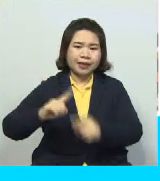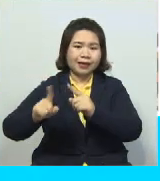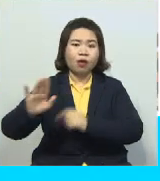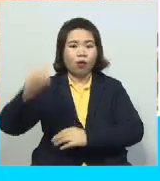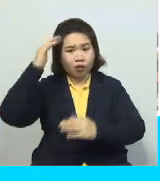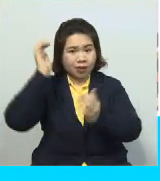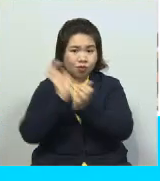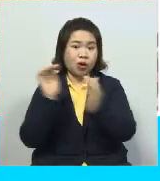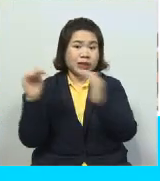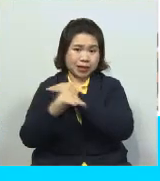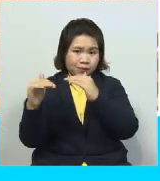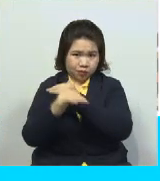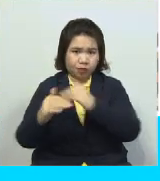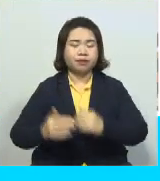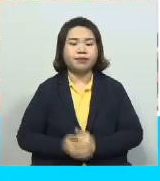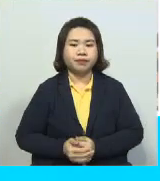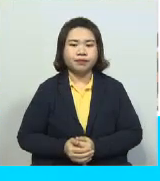trafficpolice.go.th นะครับ